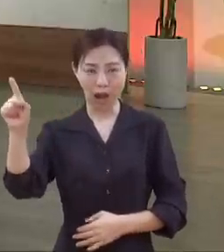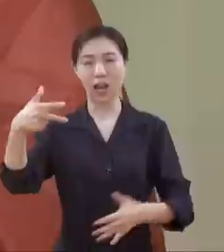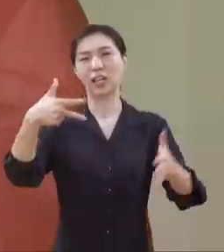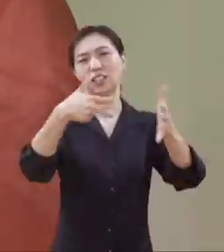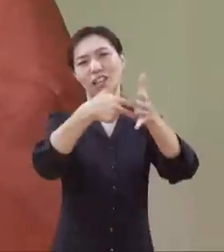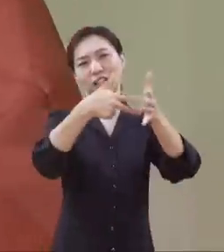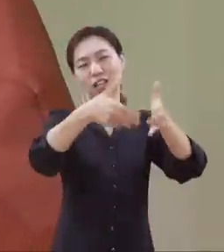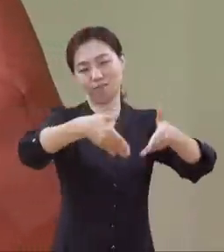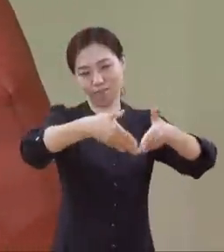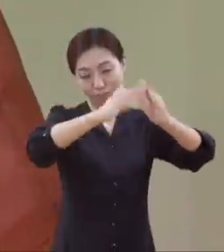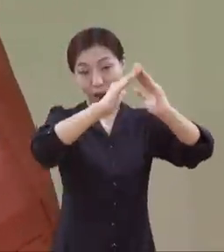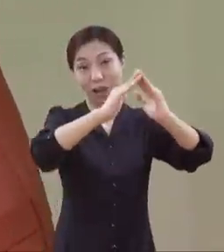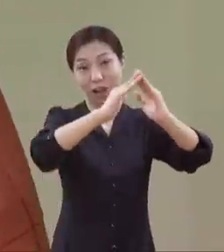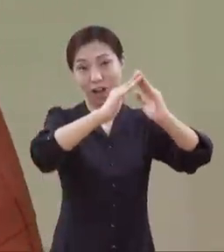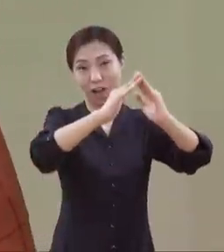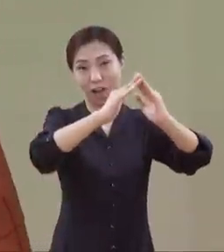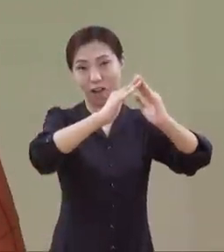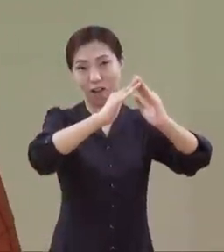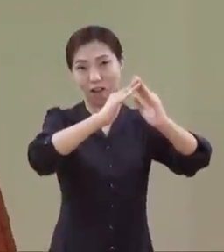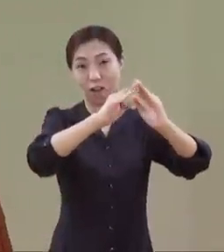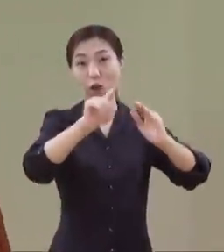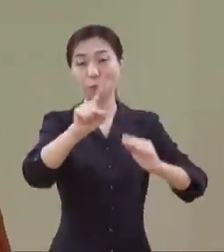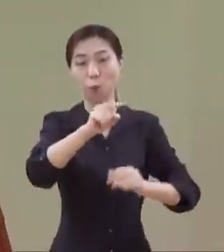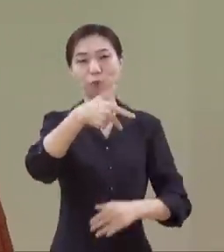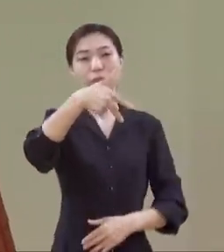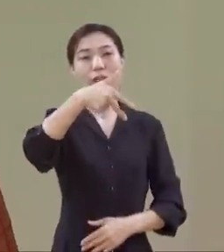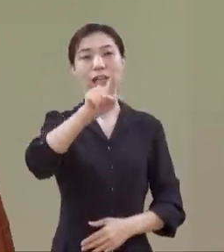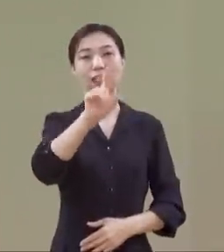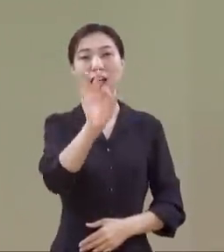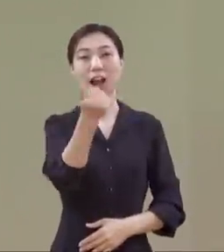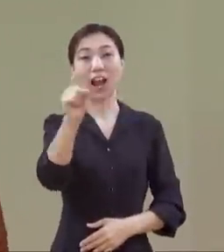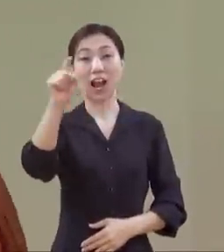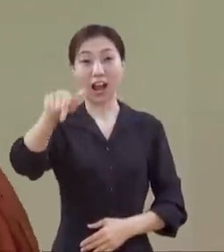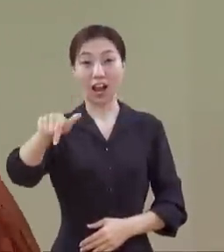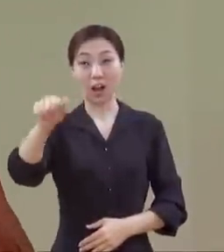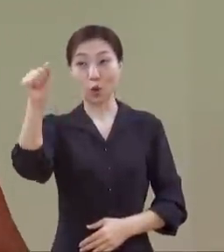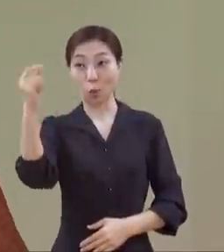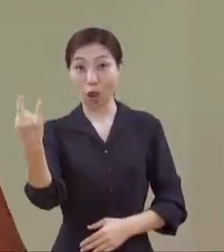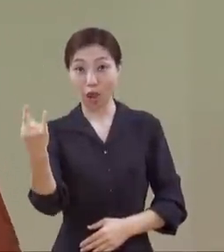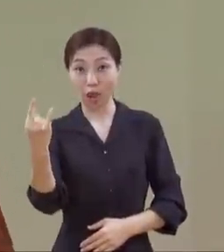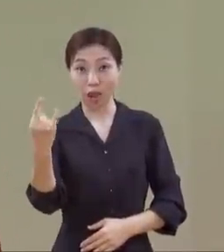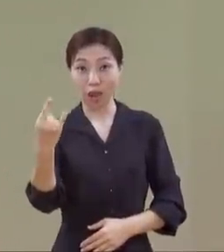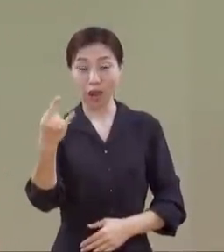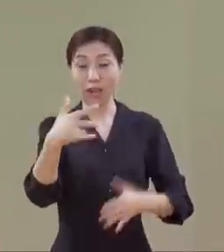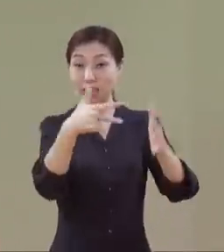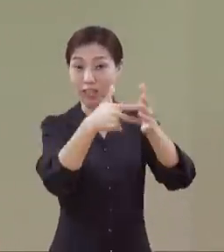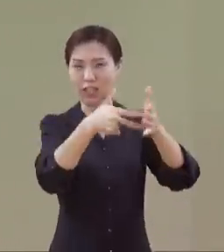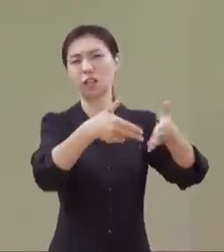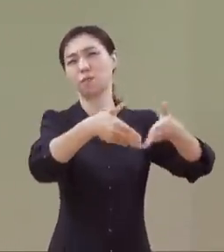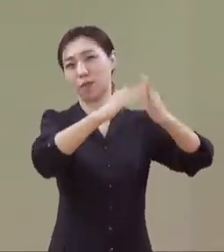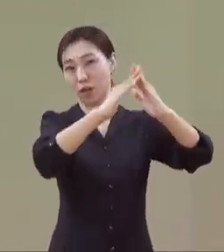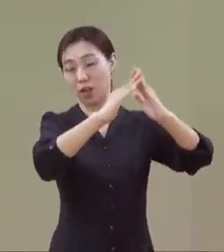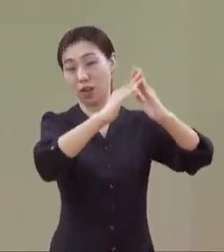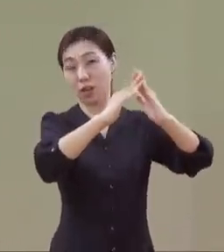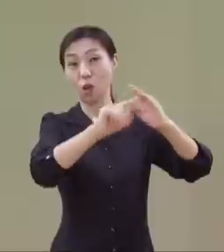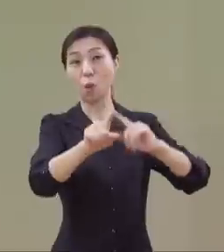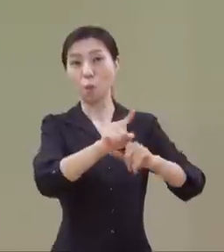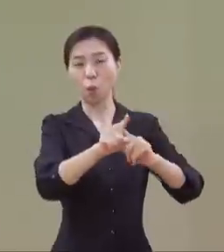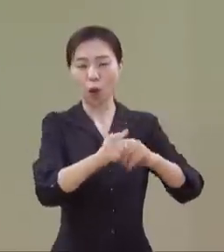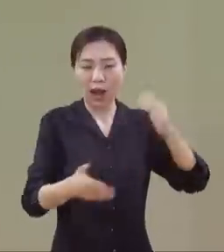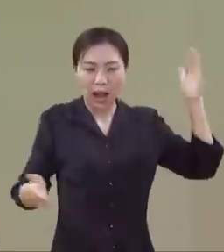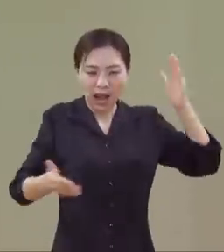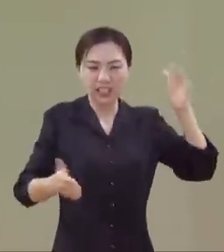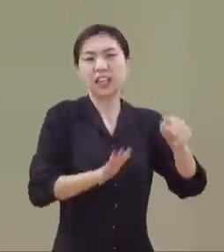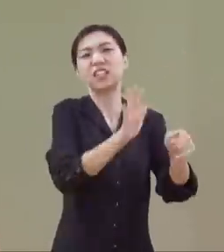100년 장학회 100년 장학회라는 그런 이제 장학 그런